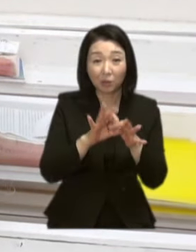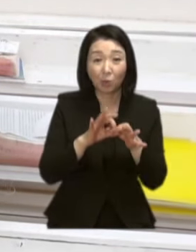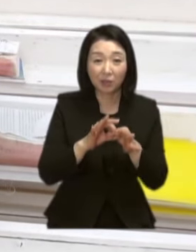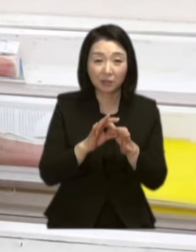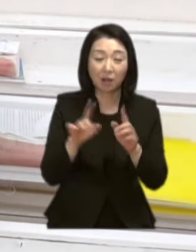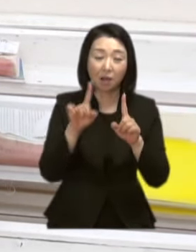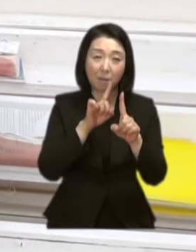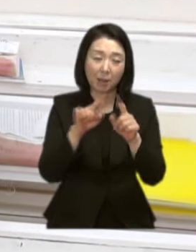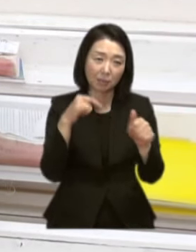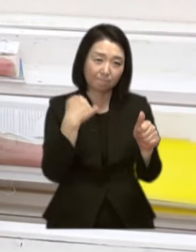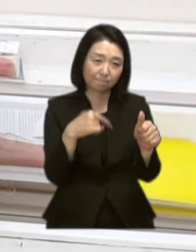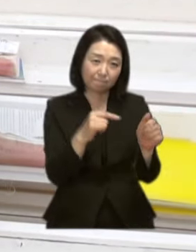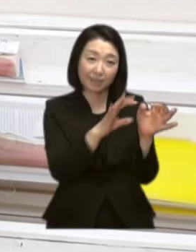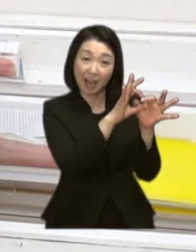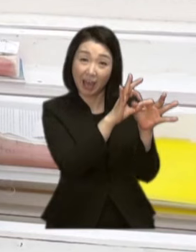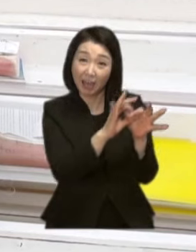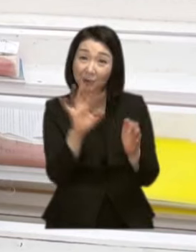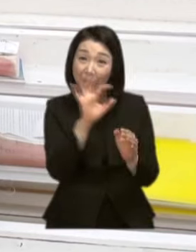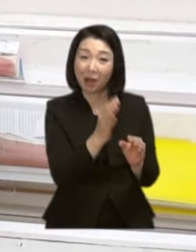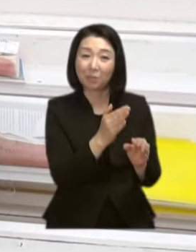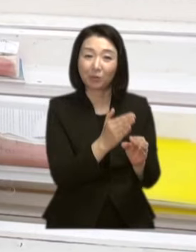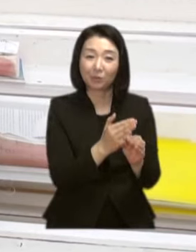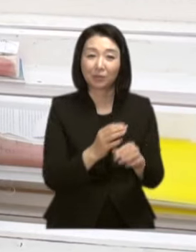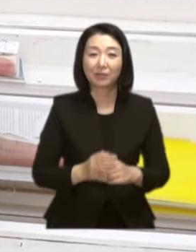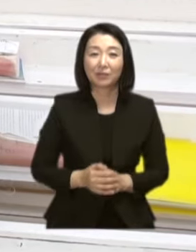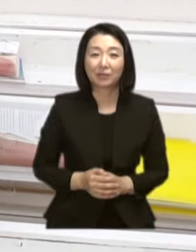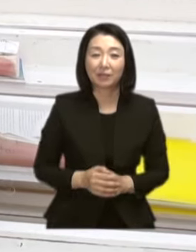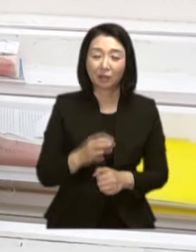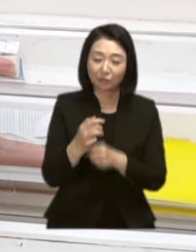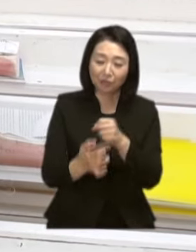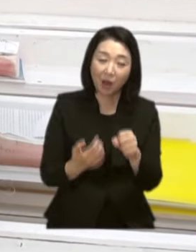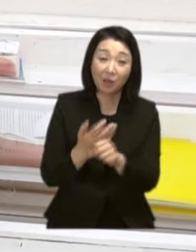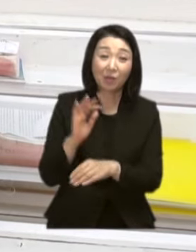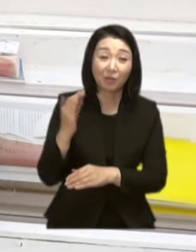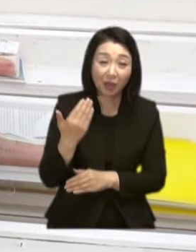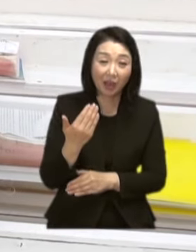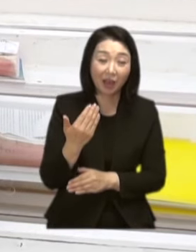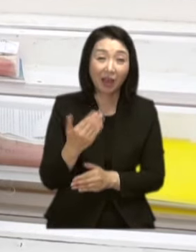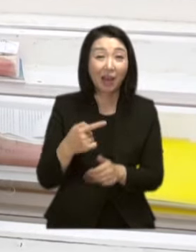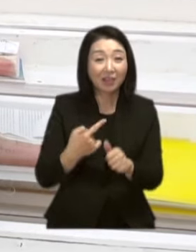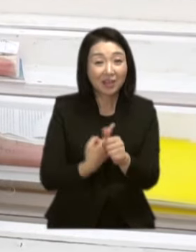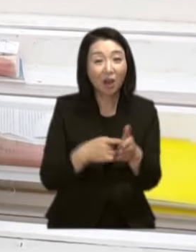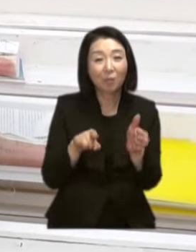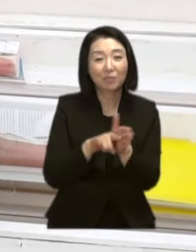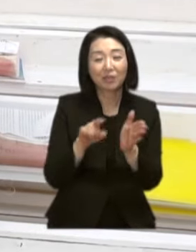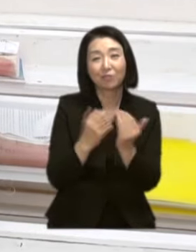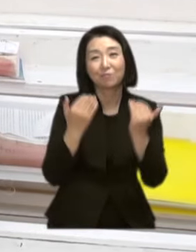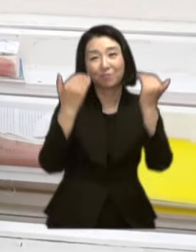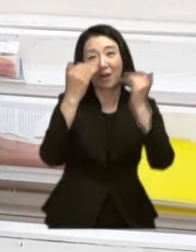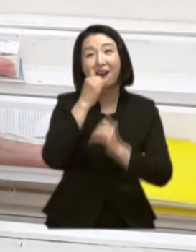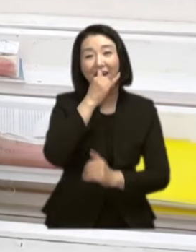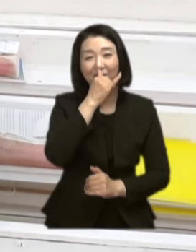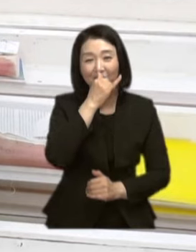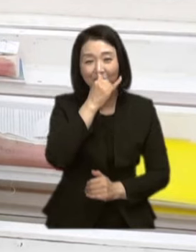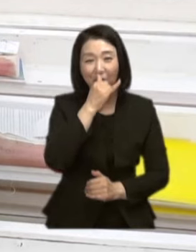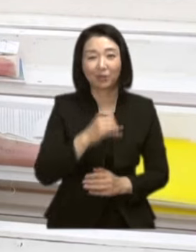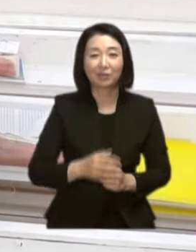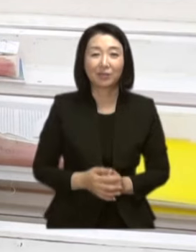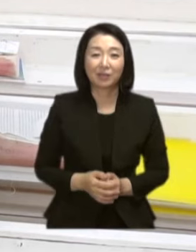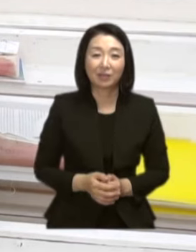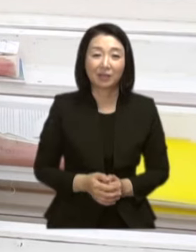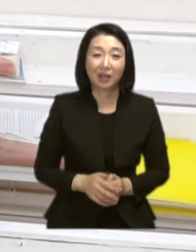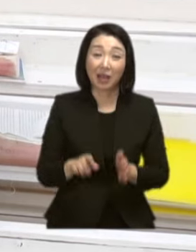계속해 나갑니다. 이것이 벌써 몇 년이 되다 보니까 아이들의 신앙 성장도 좋아졌고요. 물론 아이들의 신앙인의